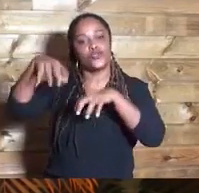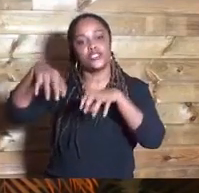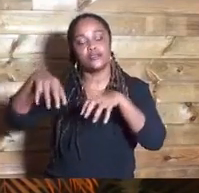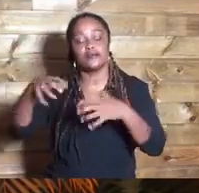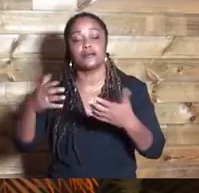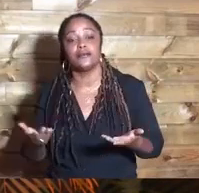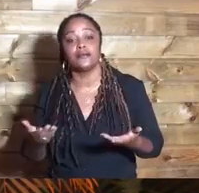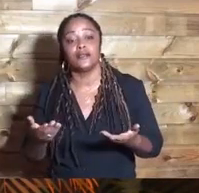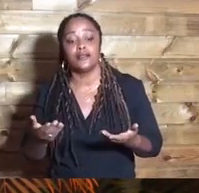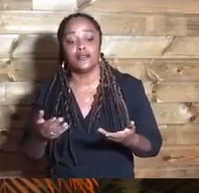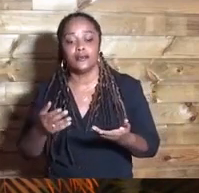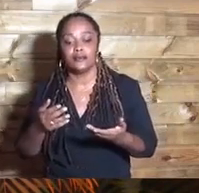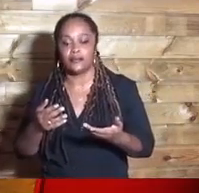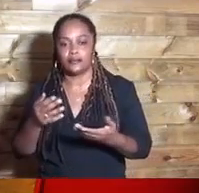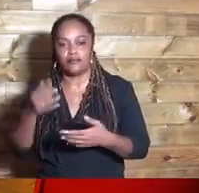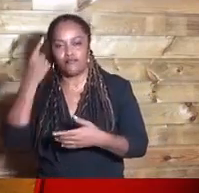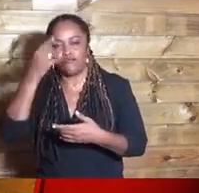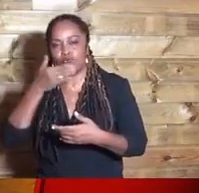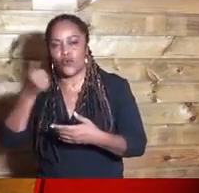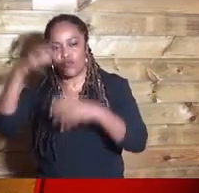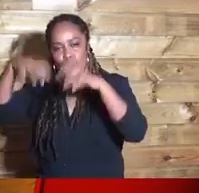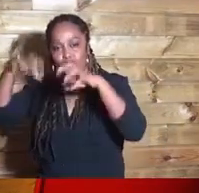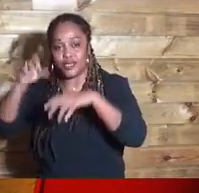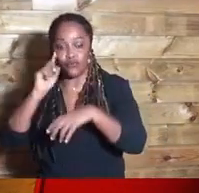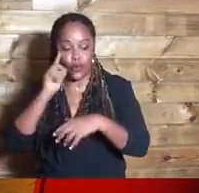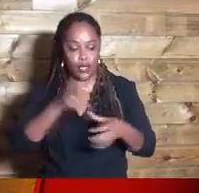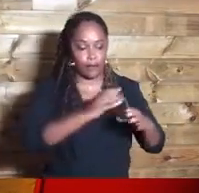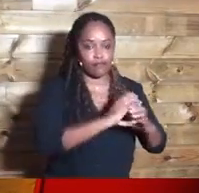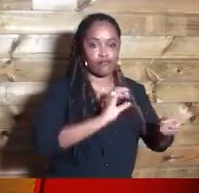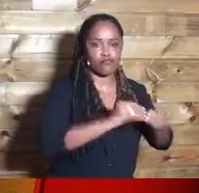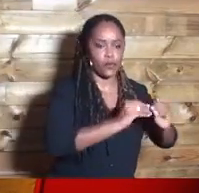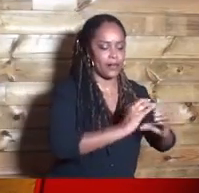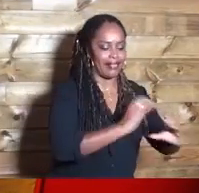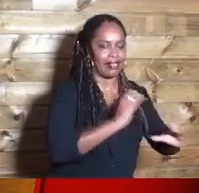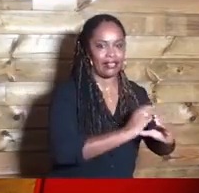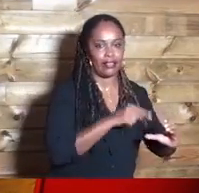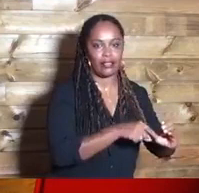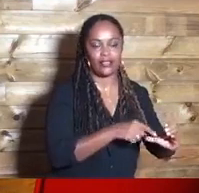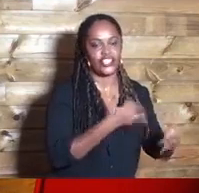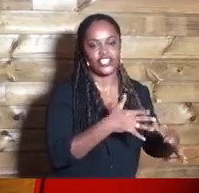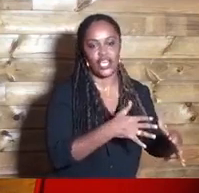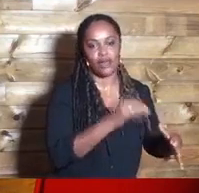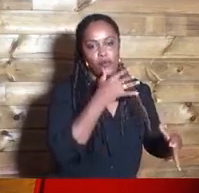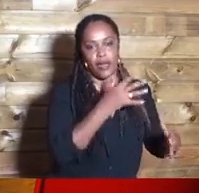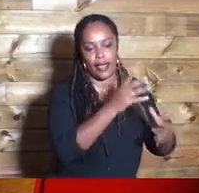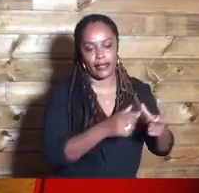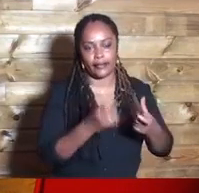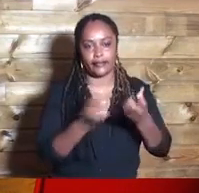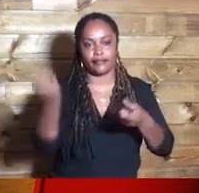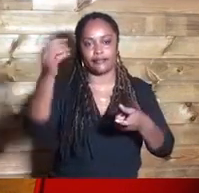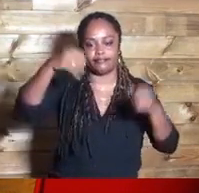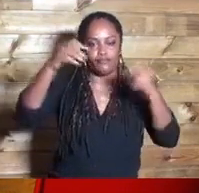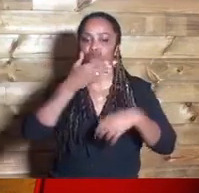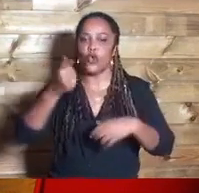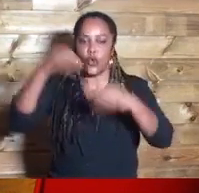avec ces problèmes à canalisation là, nous avons des problèmes pour remplir tous ces systèmes là. Ça. Les lycées compétences